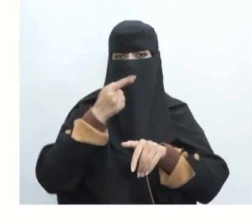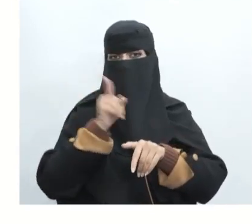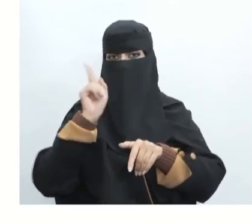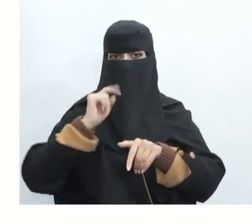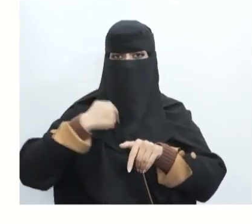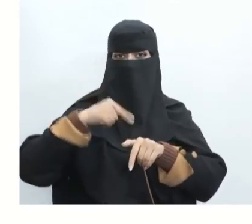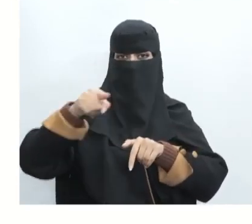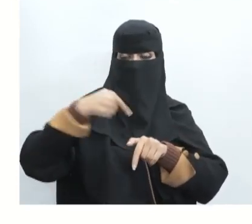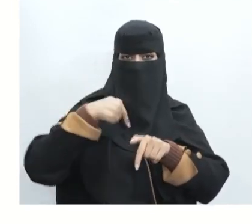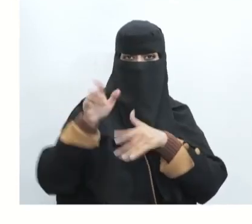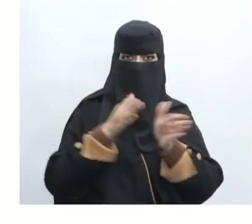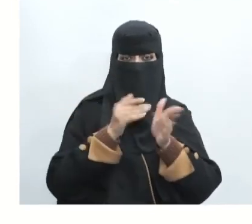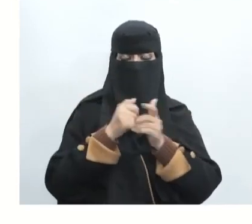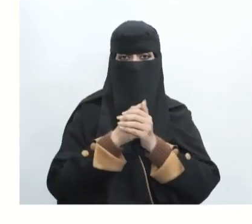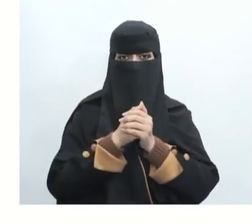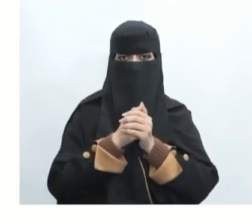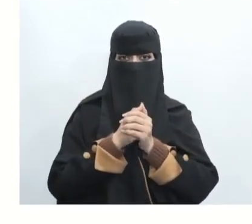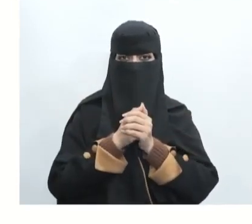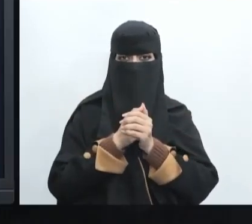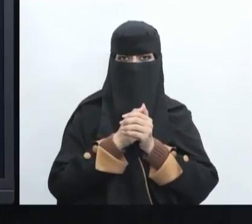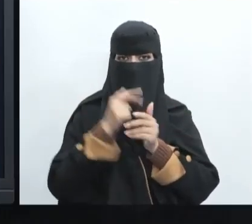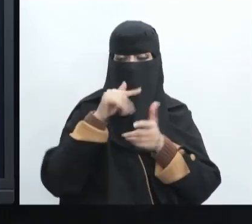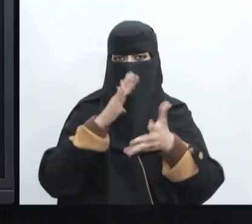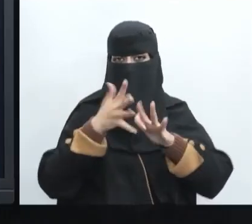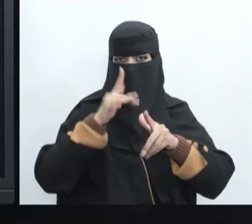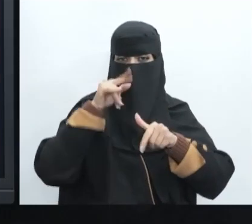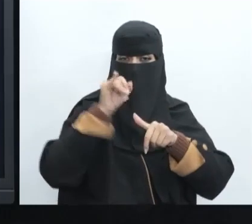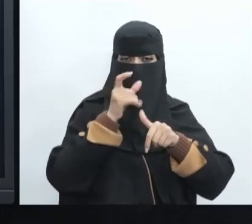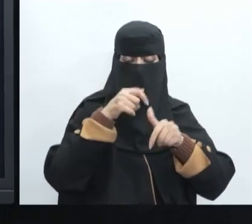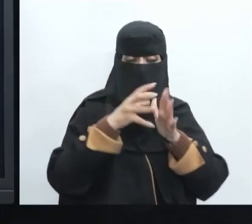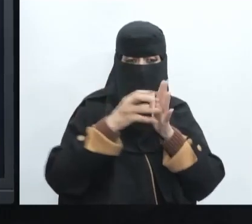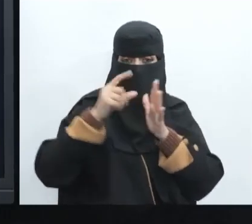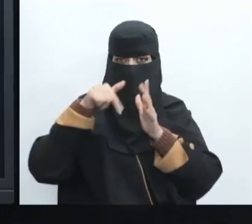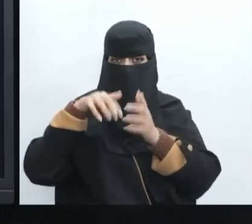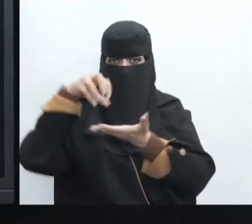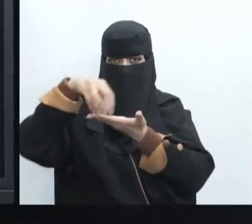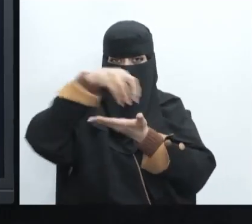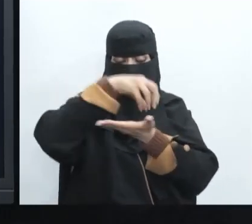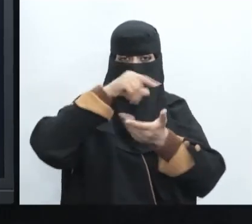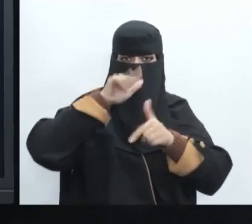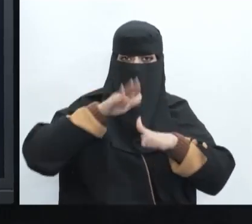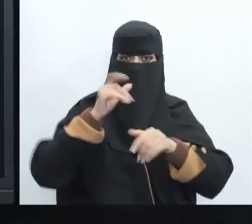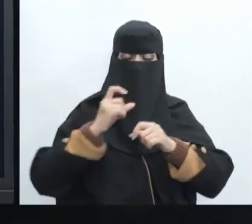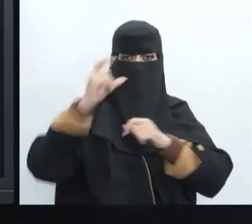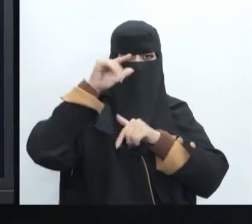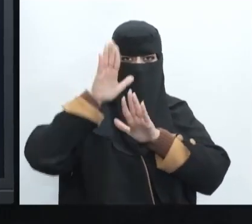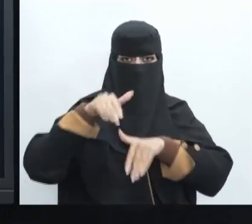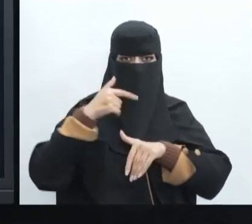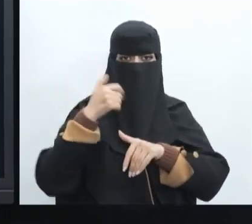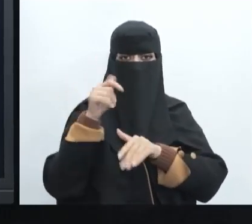انا وانتم ابنائي وابنا الطلاب بعضا من النماذج للدول الاسلاميه في